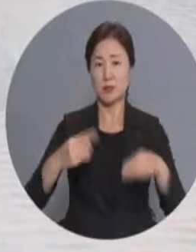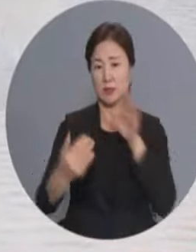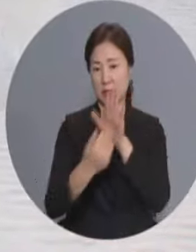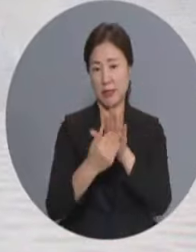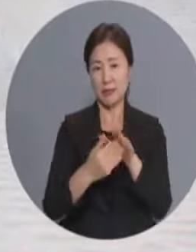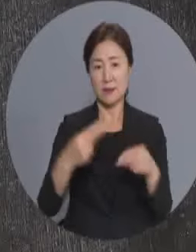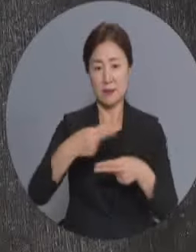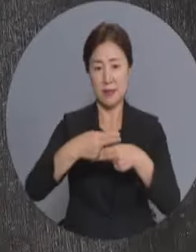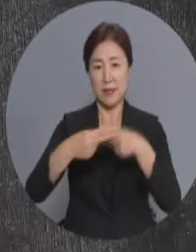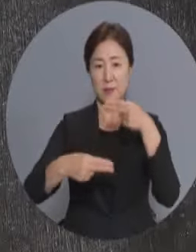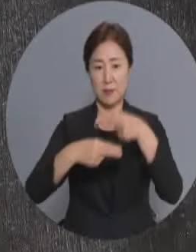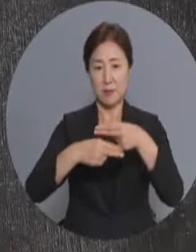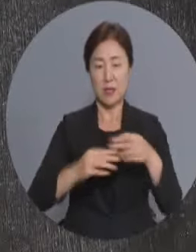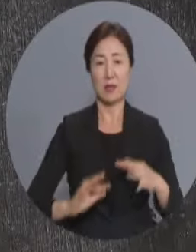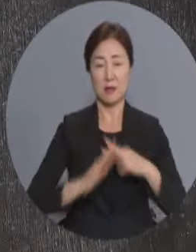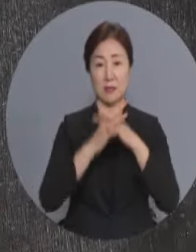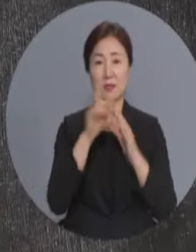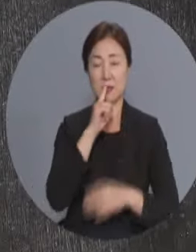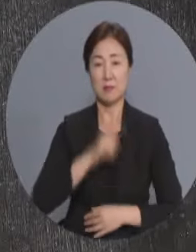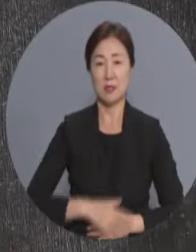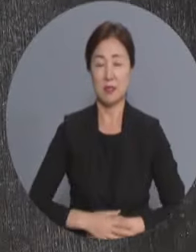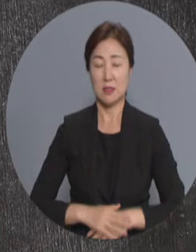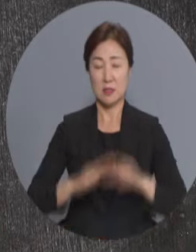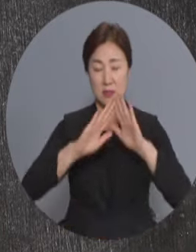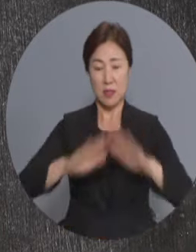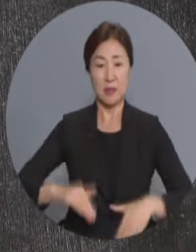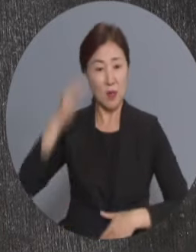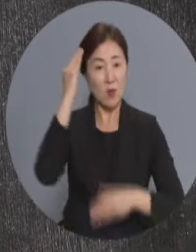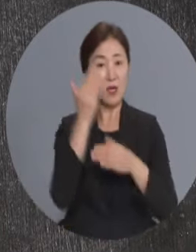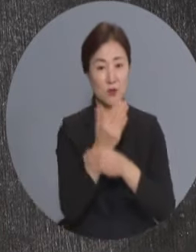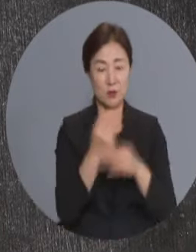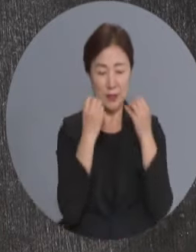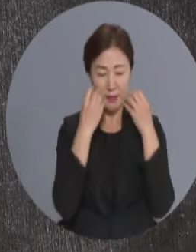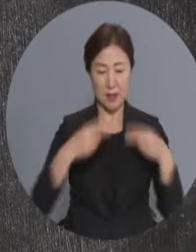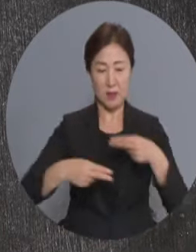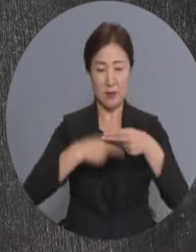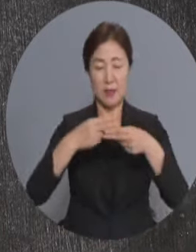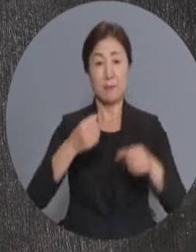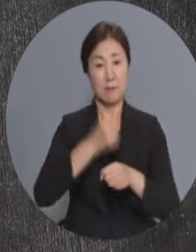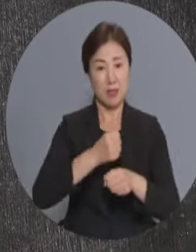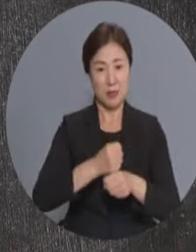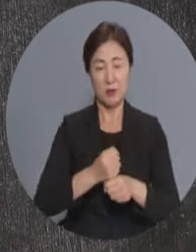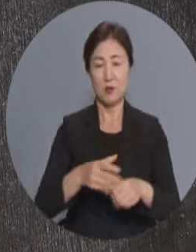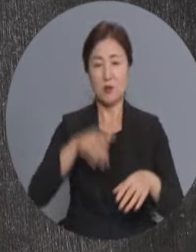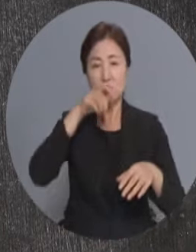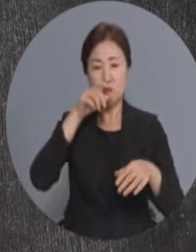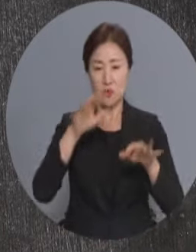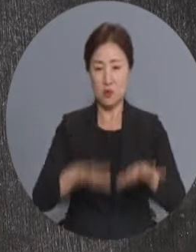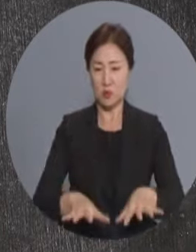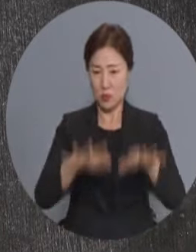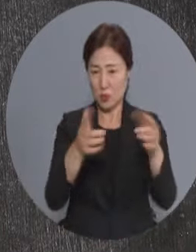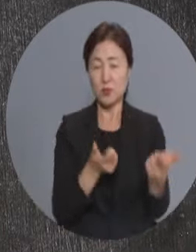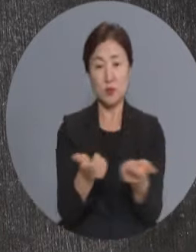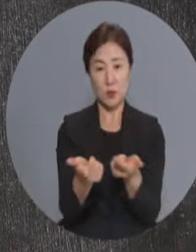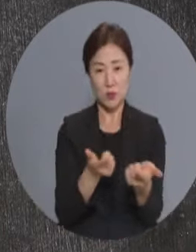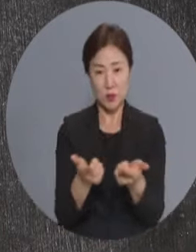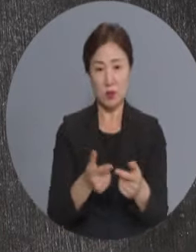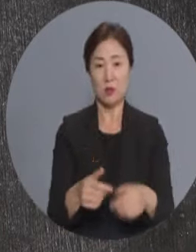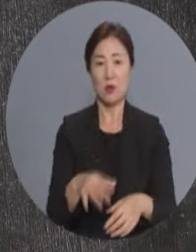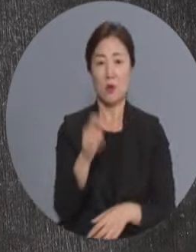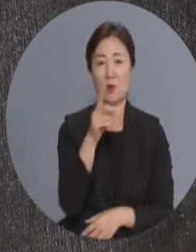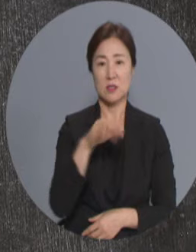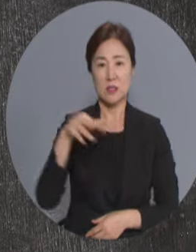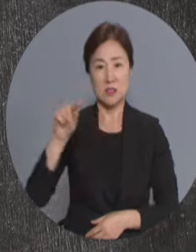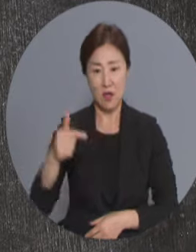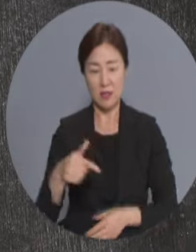꺼내들었습니다. 전남 하순에 신규 댐을 만들고 홍수 조절용으로 순천과 강진의 기존 저수지를 확대하는